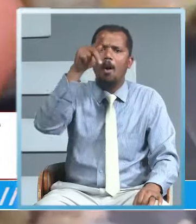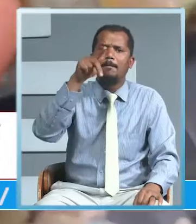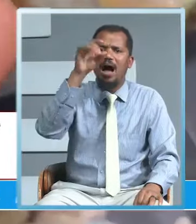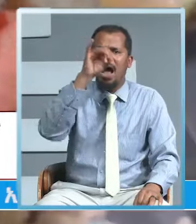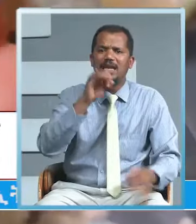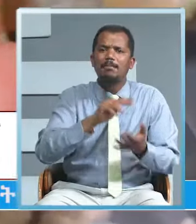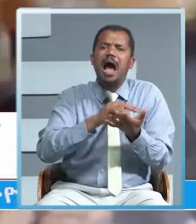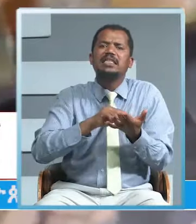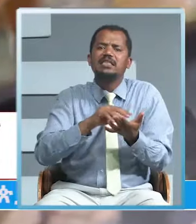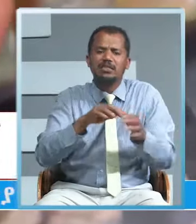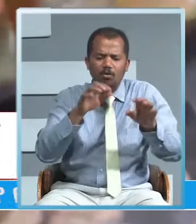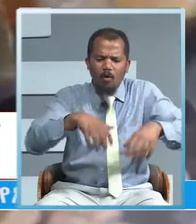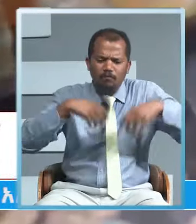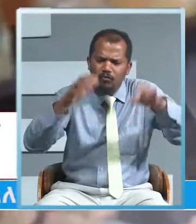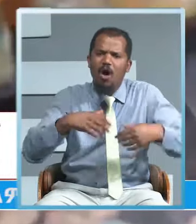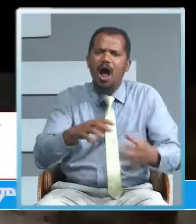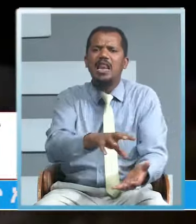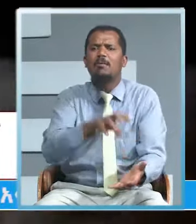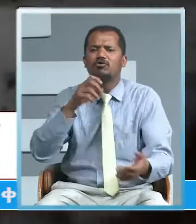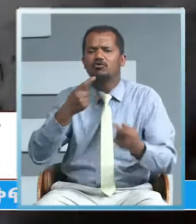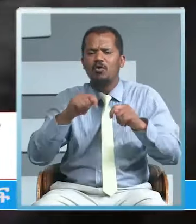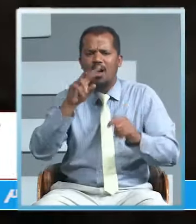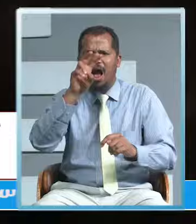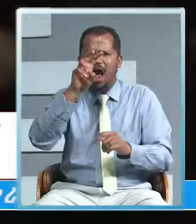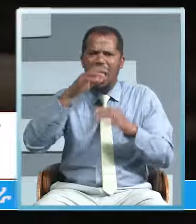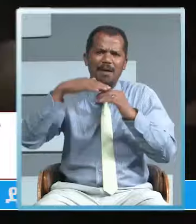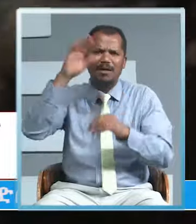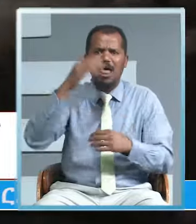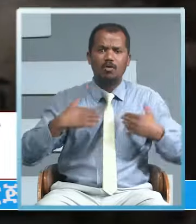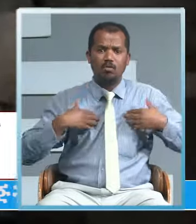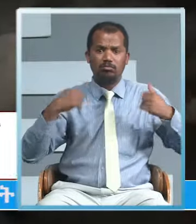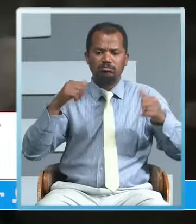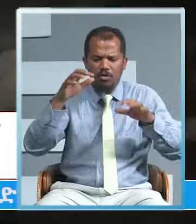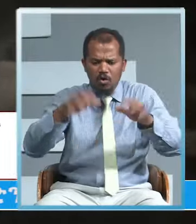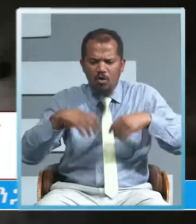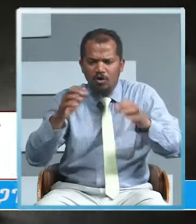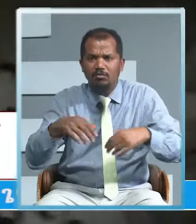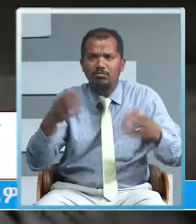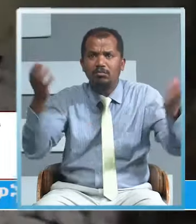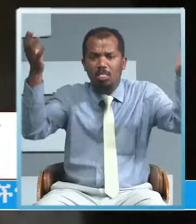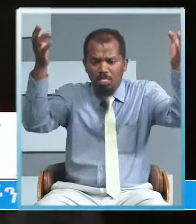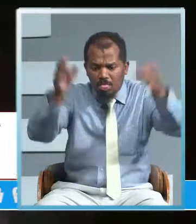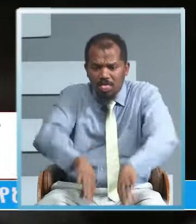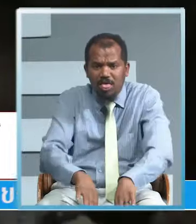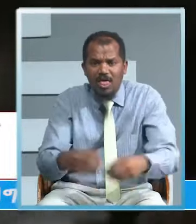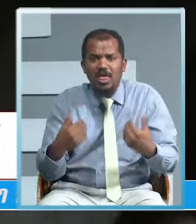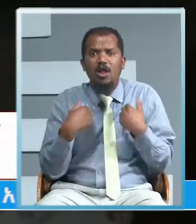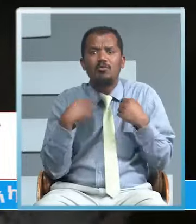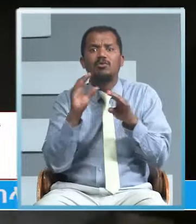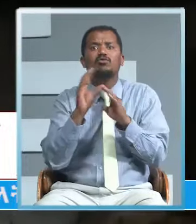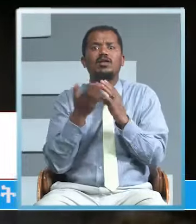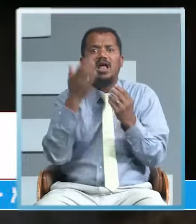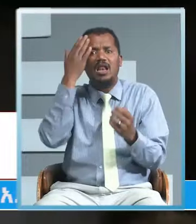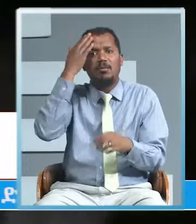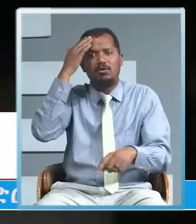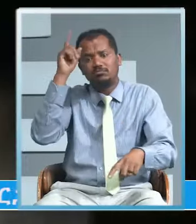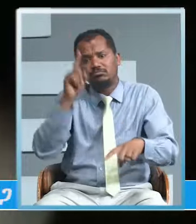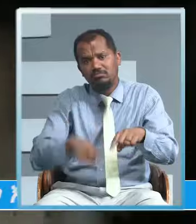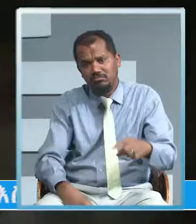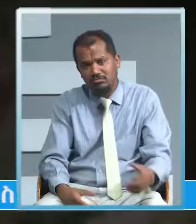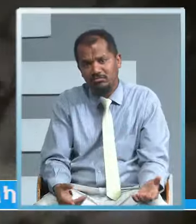ማዕድን በቁፋሮ ለማውጣት ሲሞክሩ የነበሩ ከ20 በላይ ወጣቶች የቆፈሩት አለት ተንዶ ያሉበት ሁኔታ ለማወቅ